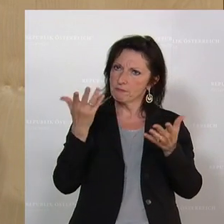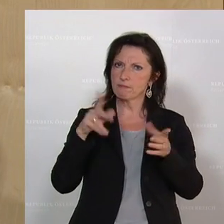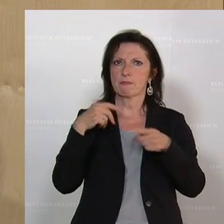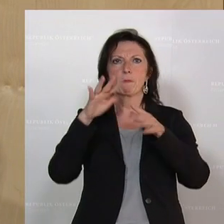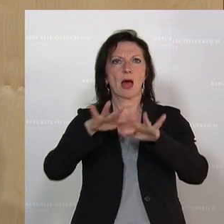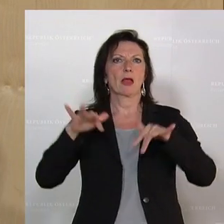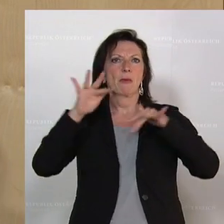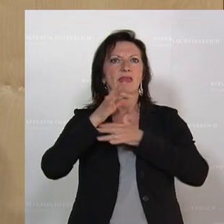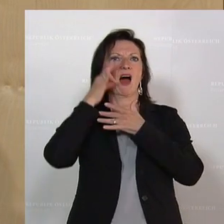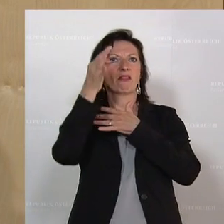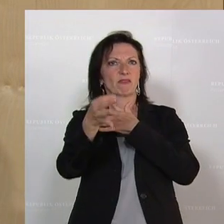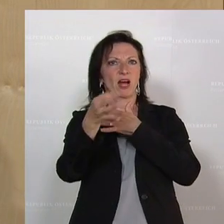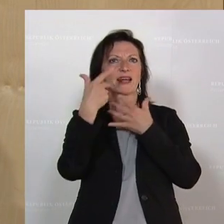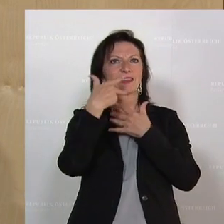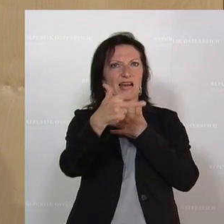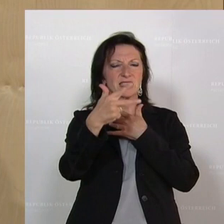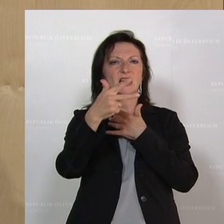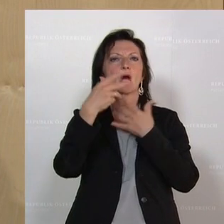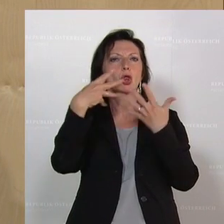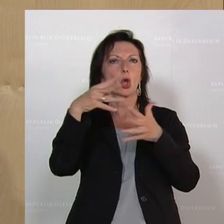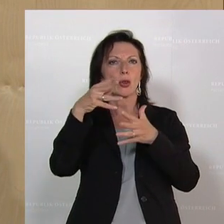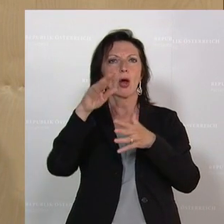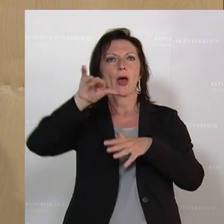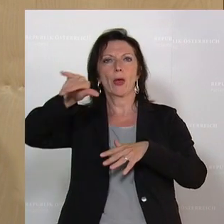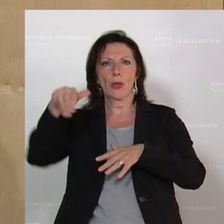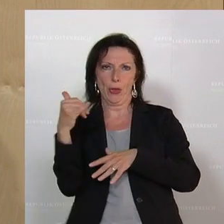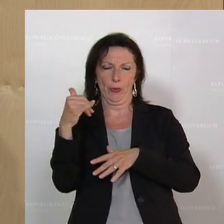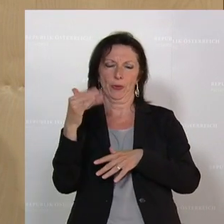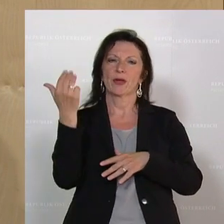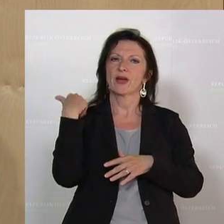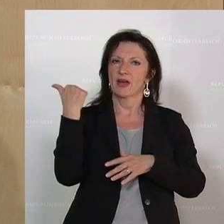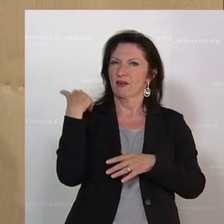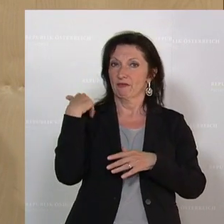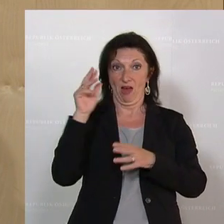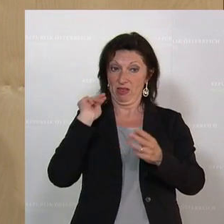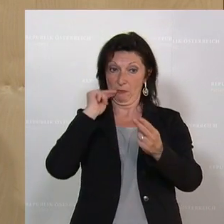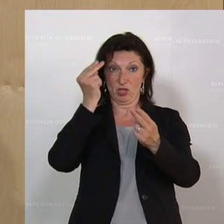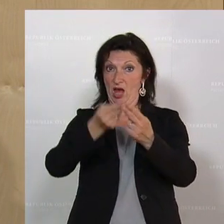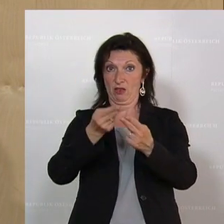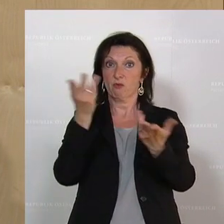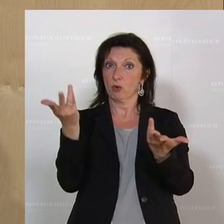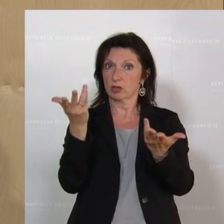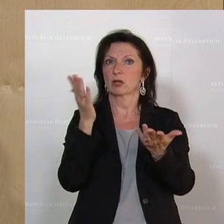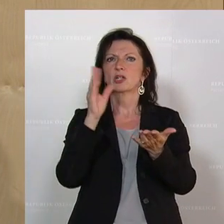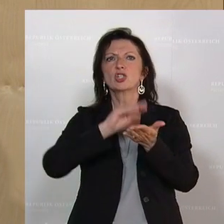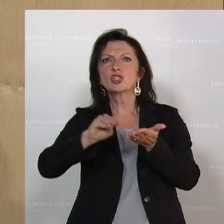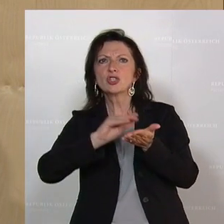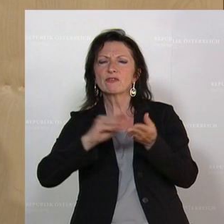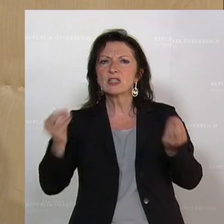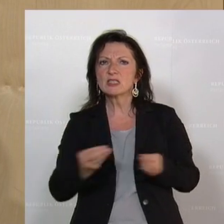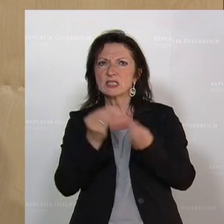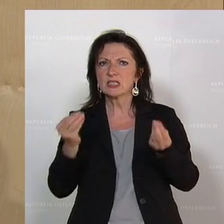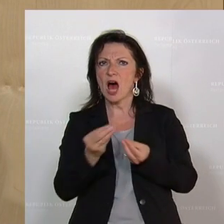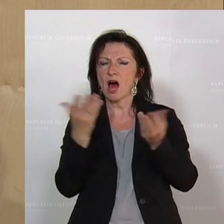parlamentarische Anfrage Nummer 3099J verweisen. Wie in der Beantwortung ausgeführt, liegt archivrelevantes Schriftgut in der